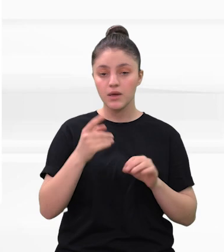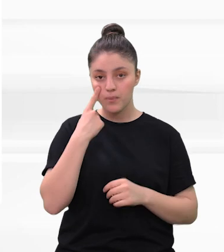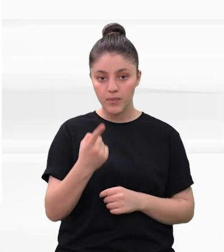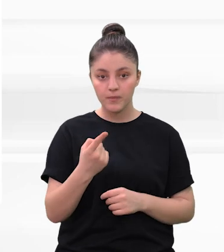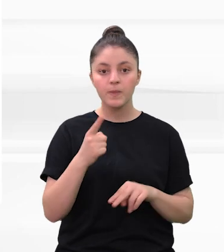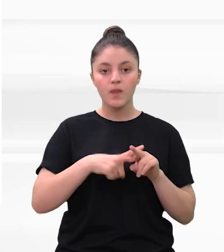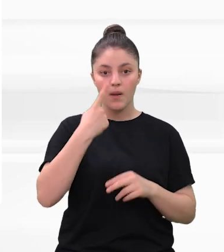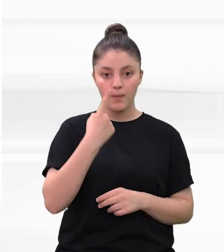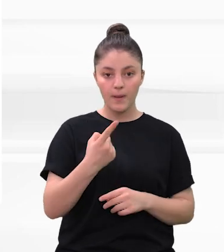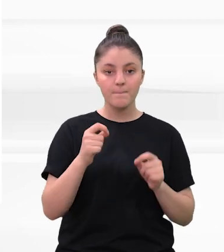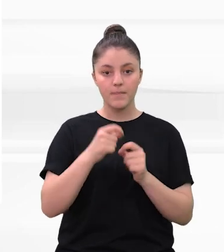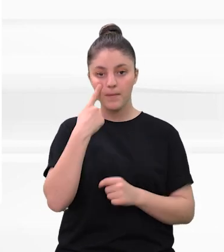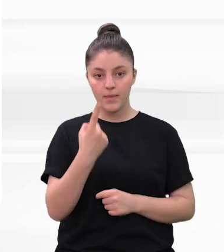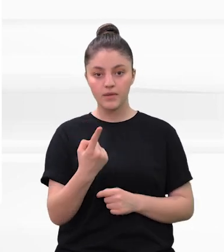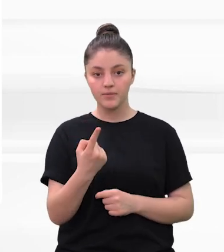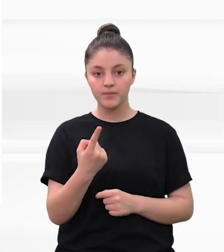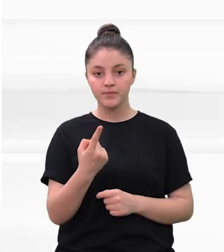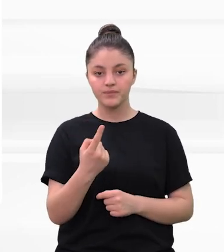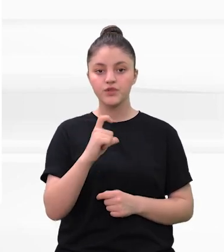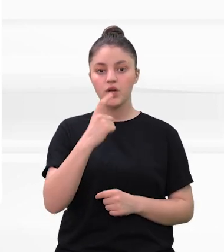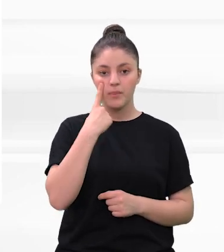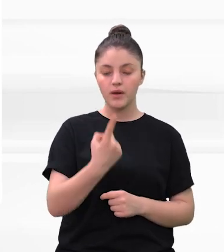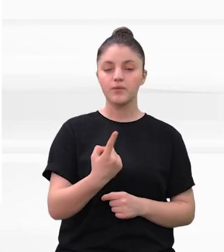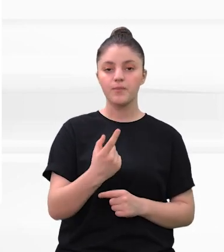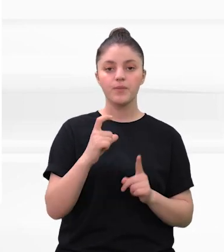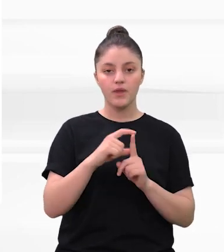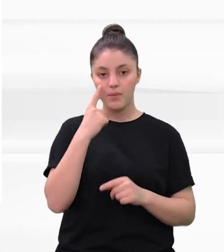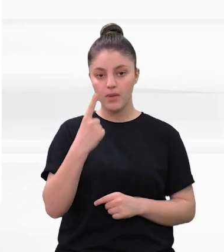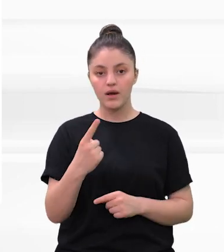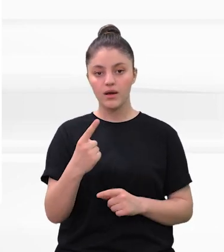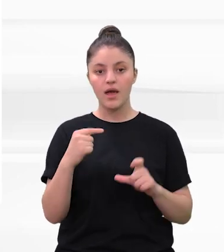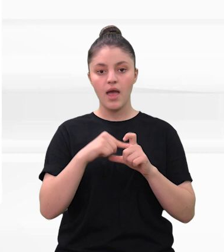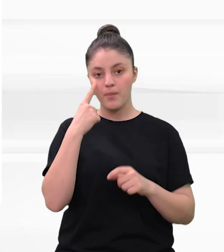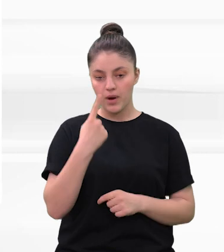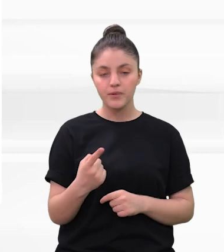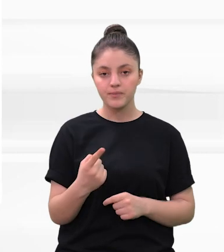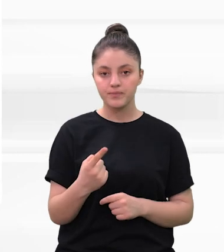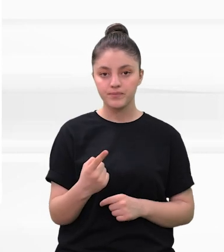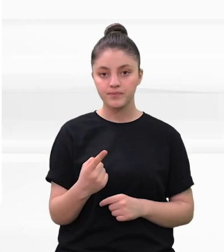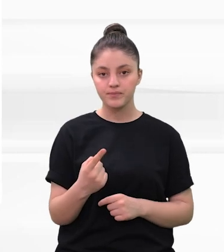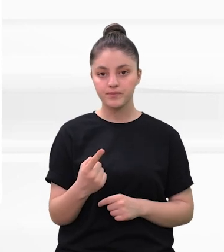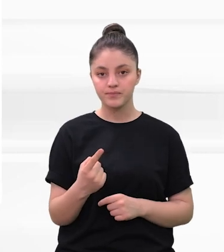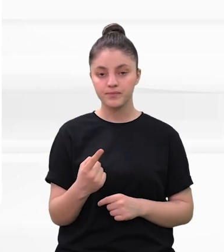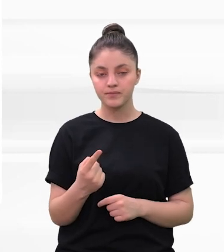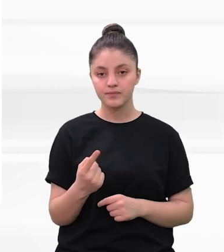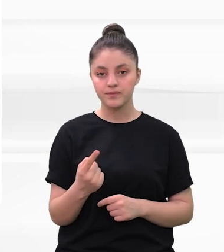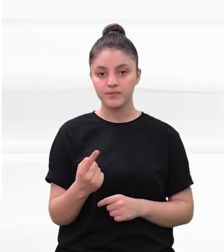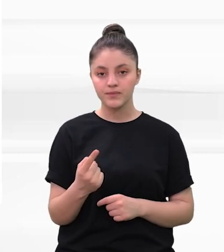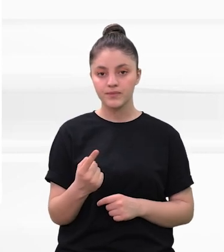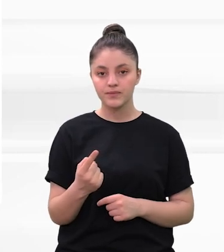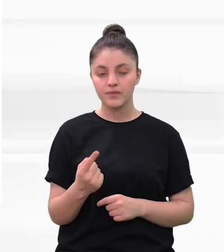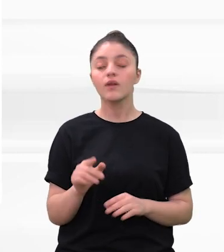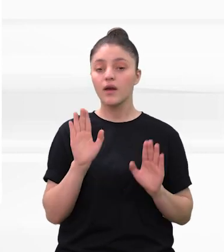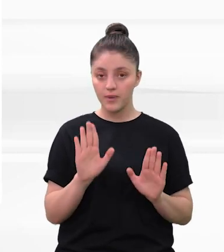alfor dekorasyonu acılı ortaklarinin Marshall Planı Truman Doktrini shuma belgesi bilir biriyse